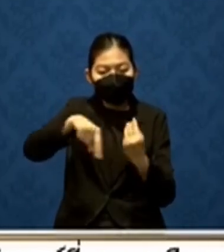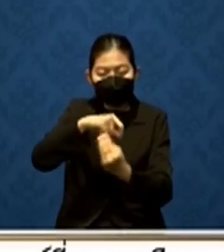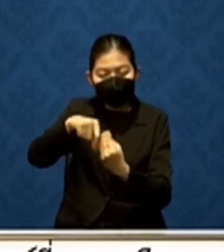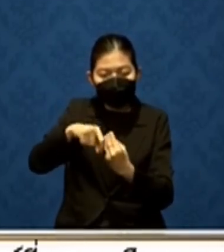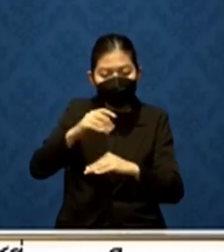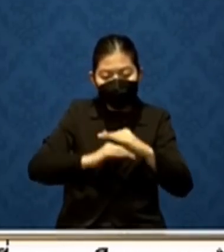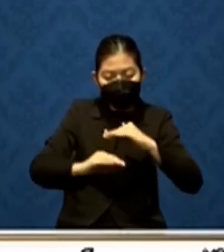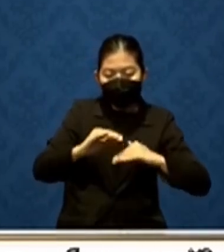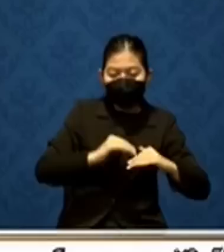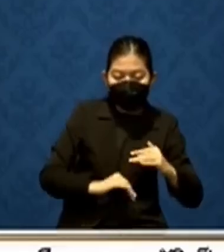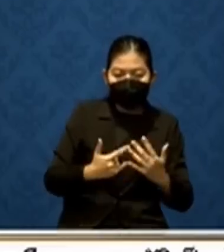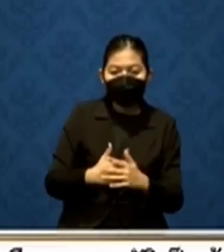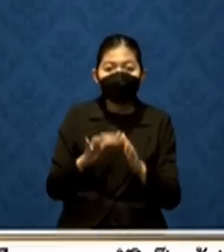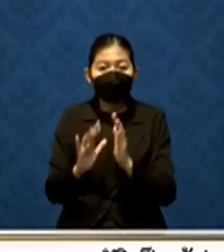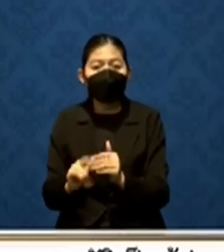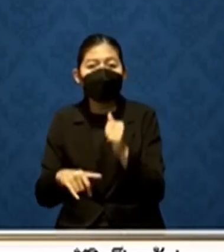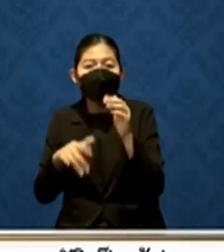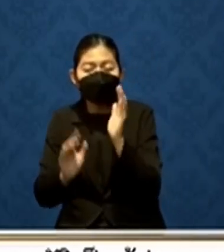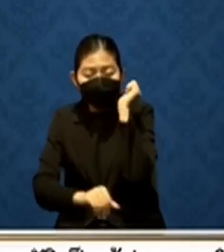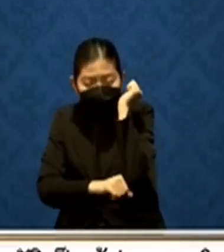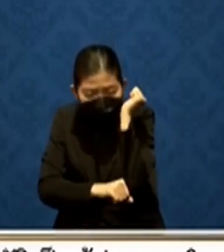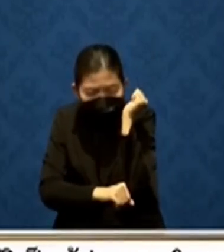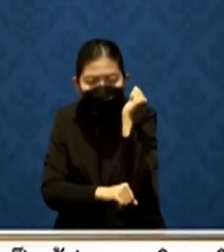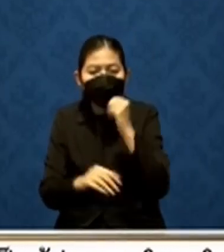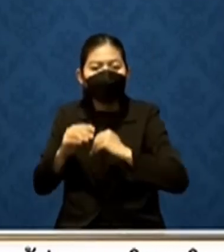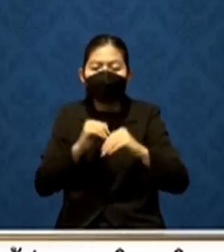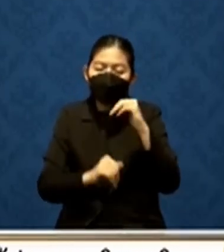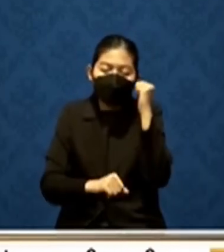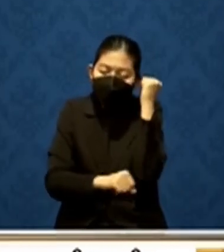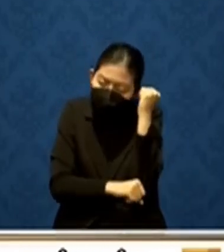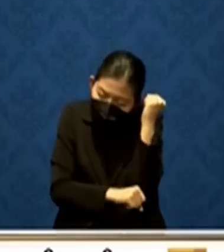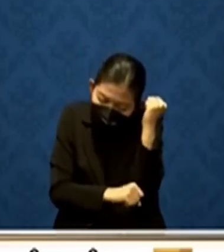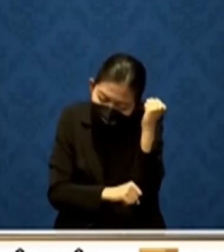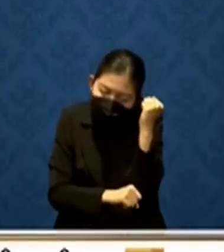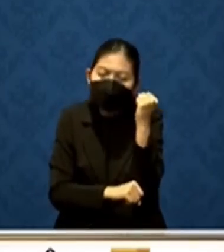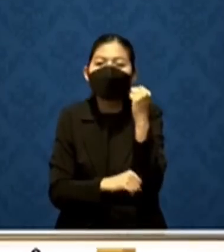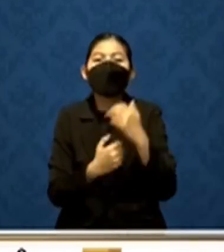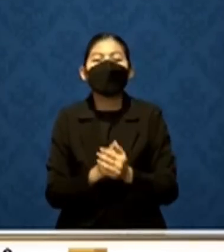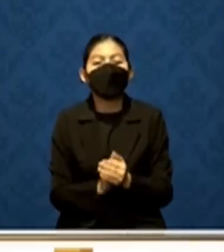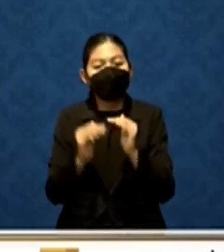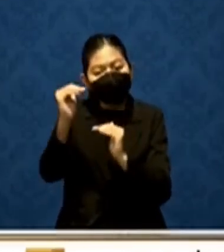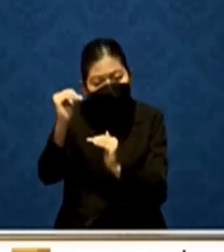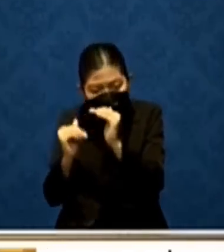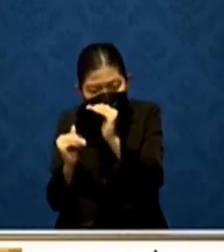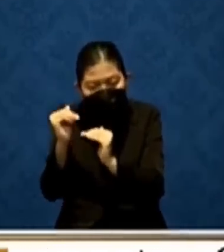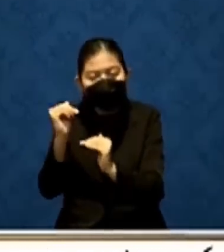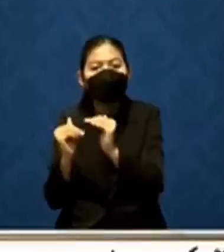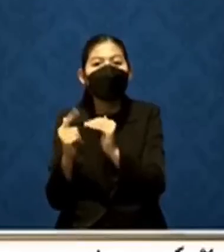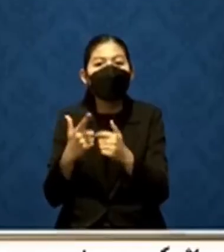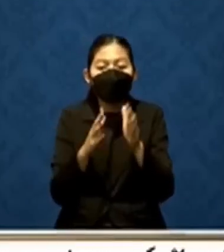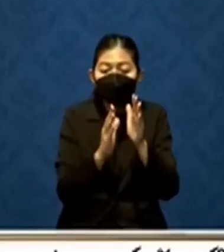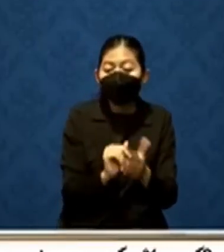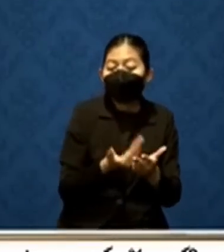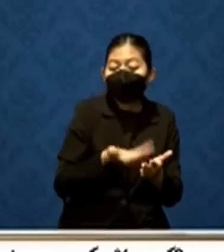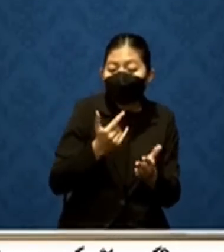ประชาชนที่ยากจนอยู่แล้วยิ่งยากจนลงเรื่อยๆลดความเหลื่อมล้ำระหว่างคนจน